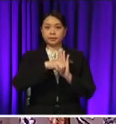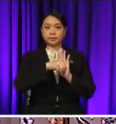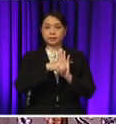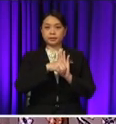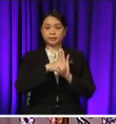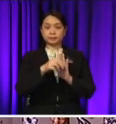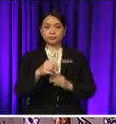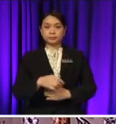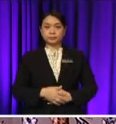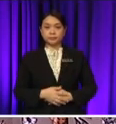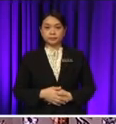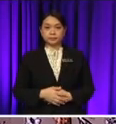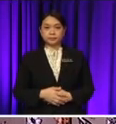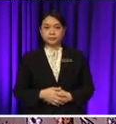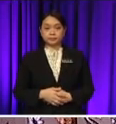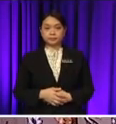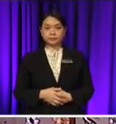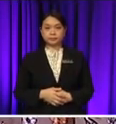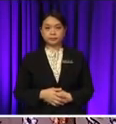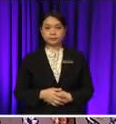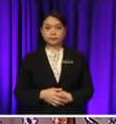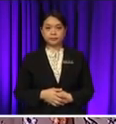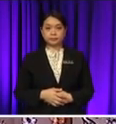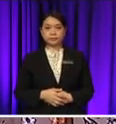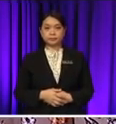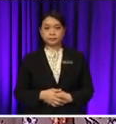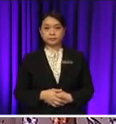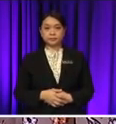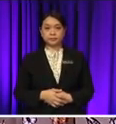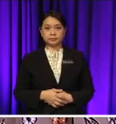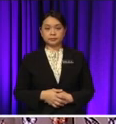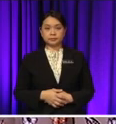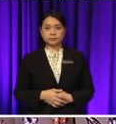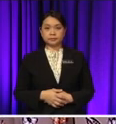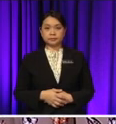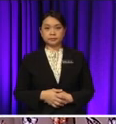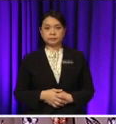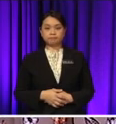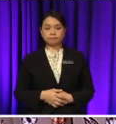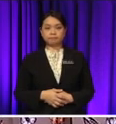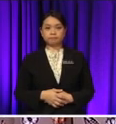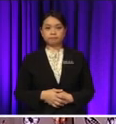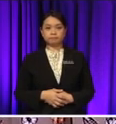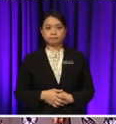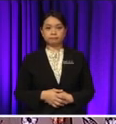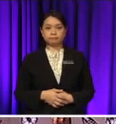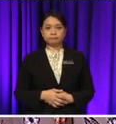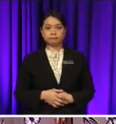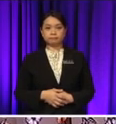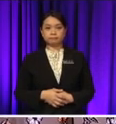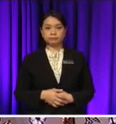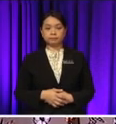lebih kurang 2 menit lah untuk menjawab sebenarnya kita boleh agen untuk soal dan lebih laju